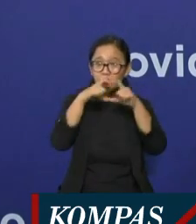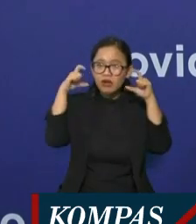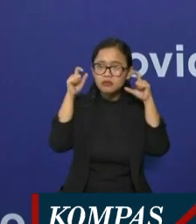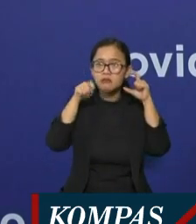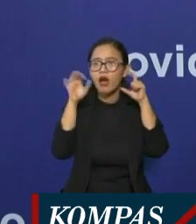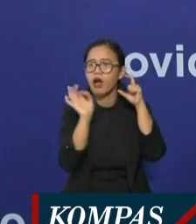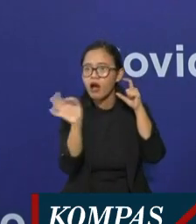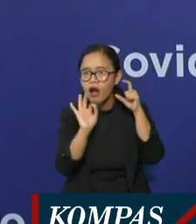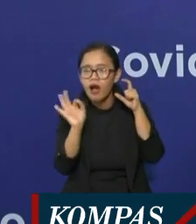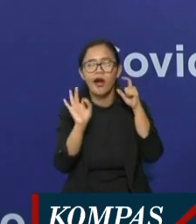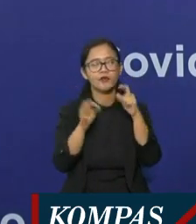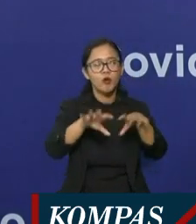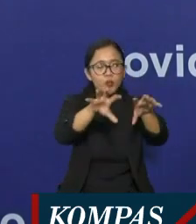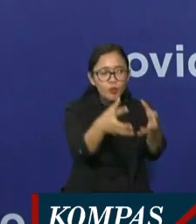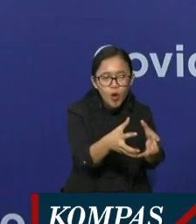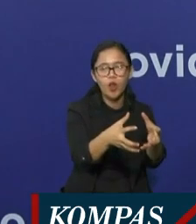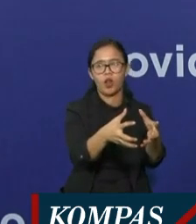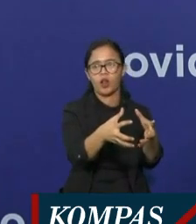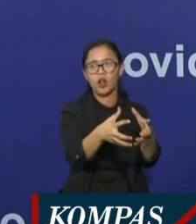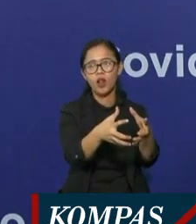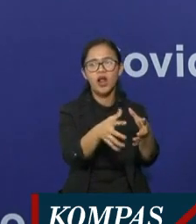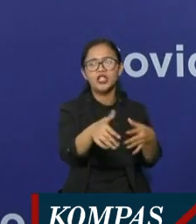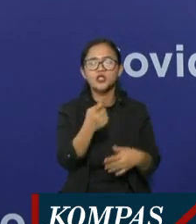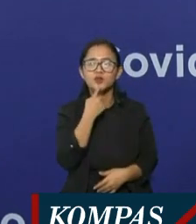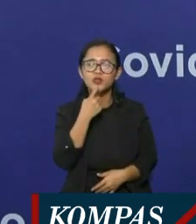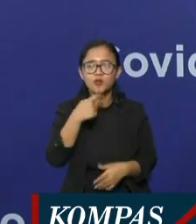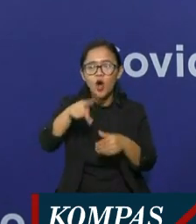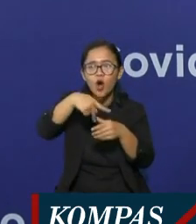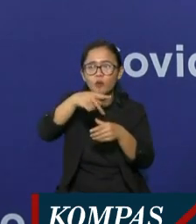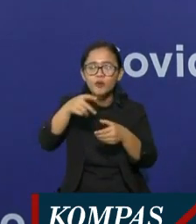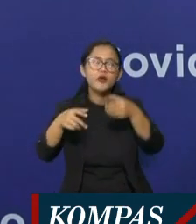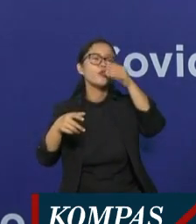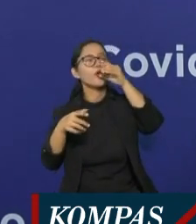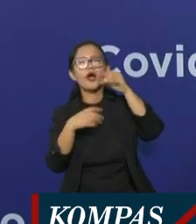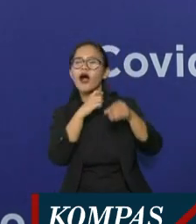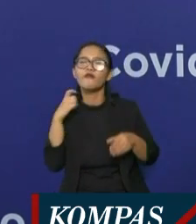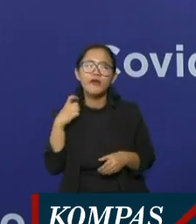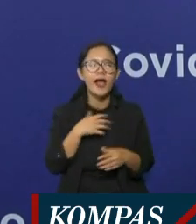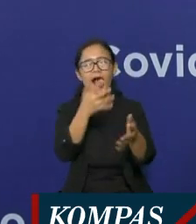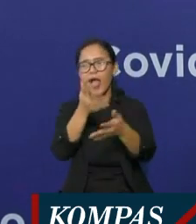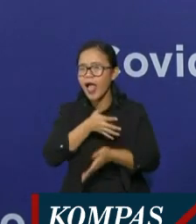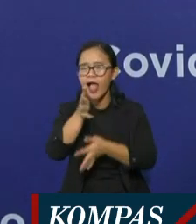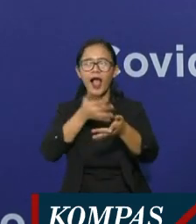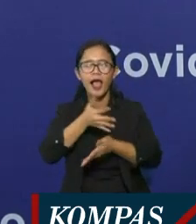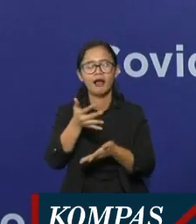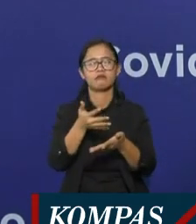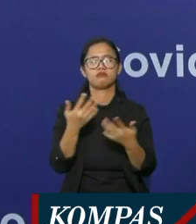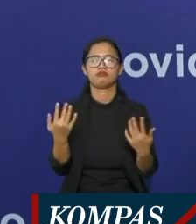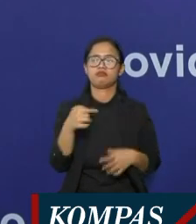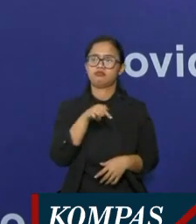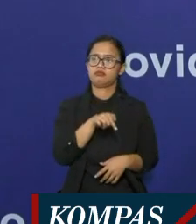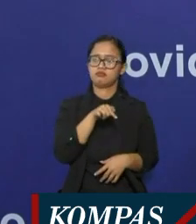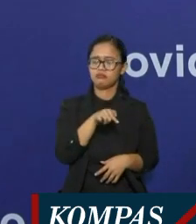masker pergi ke tempat berkerumun mulai coba-coba minum kopi pergi ke restoran dan seterusnya jadi